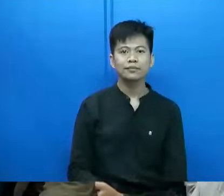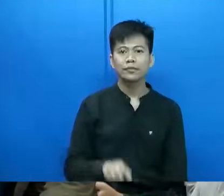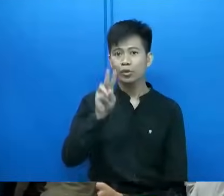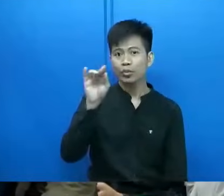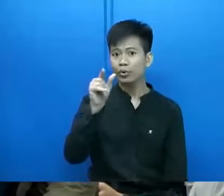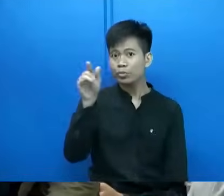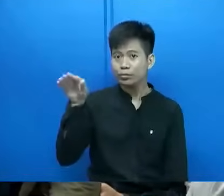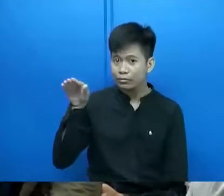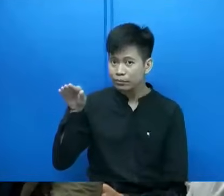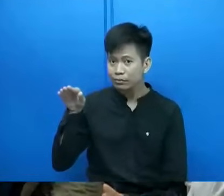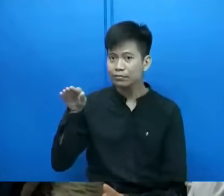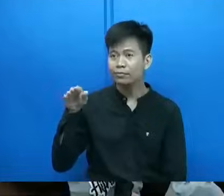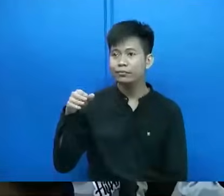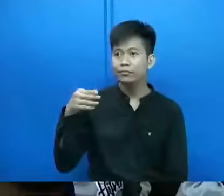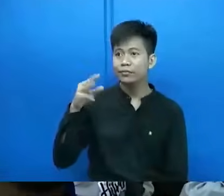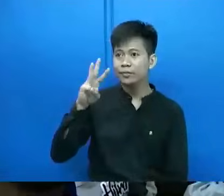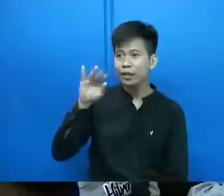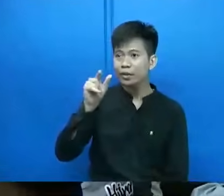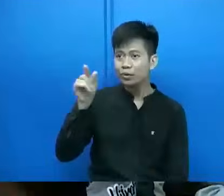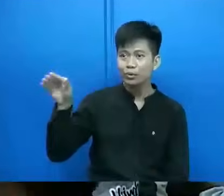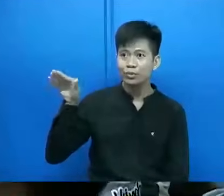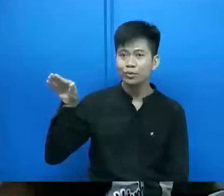Dua juz. Tiga juz.